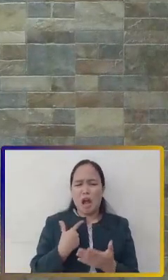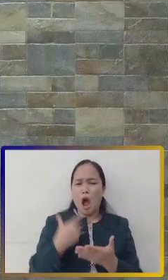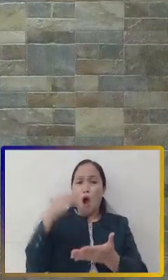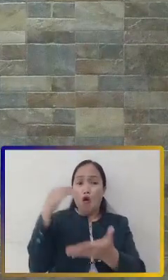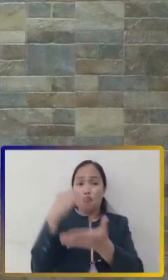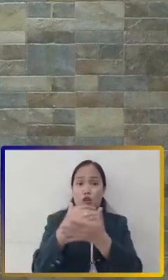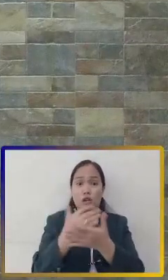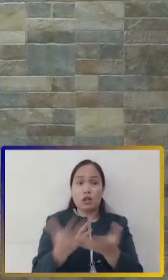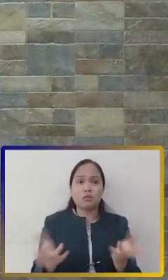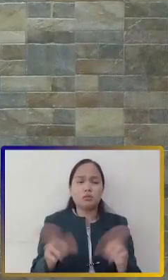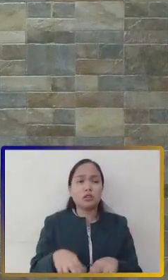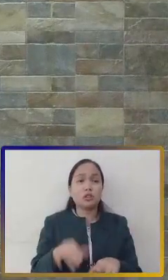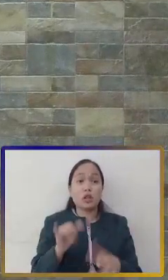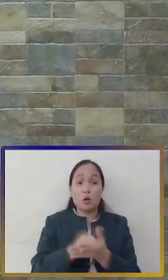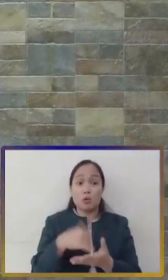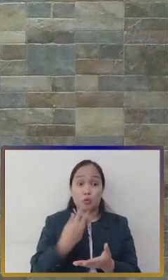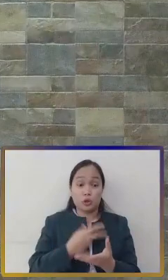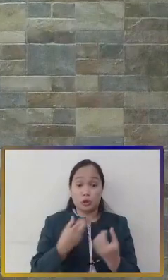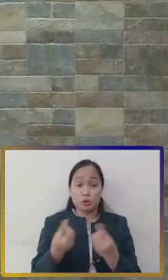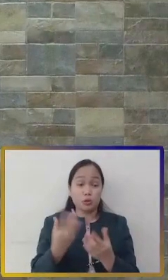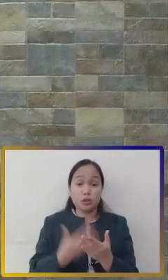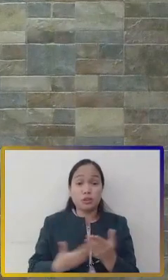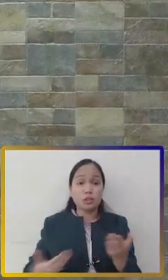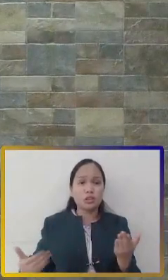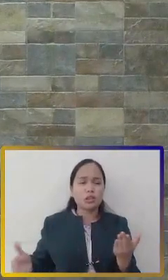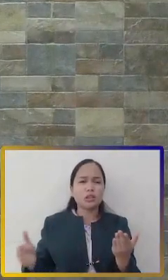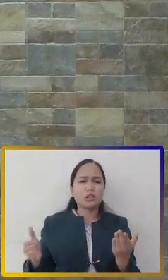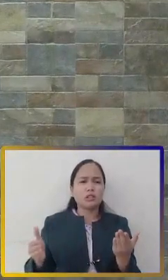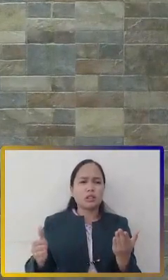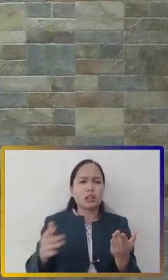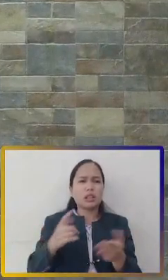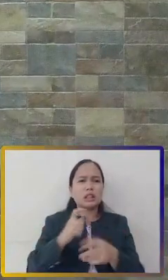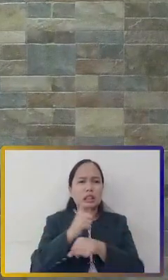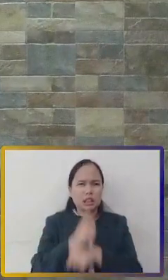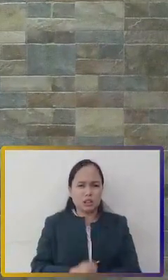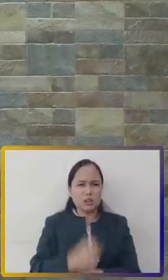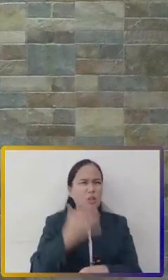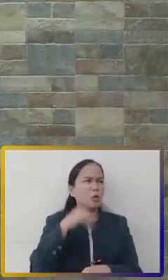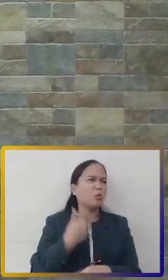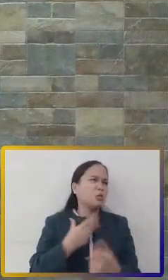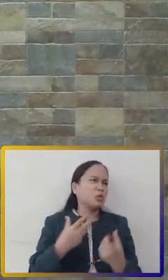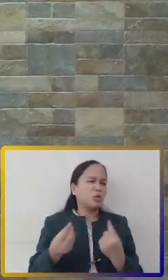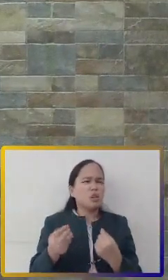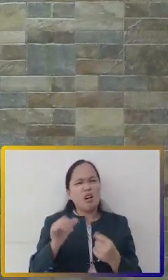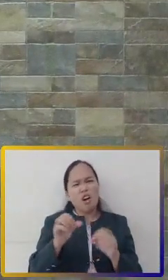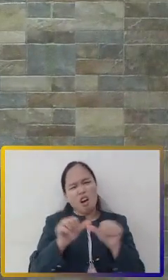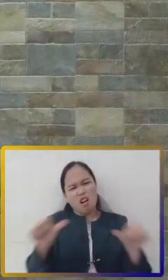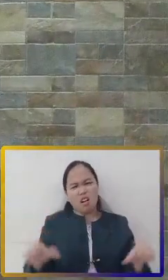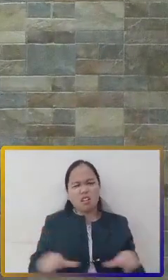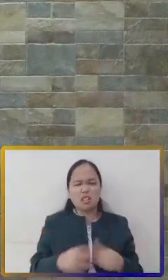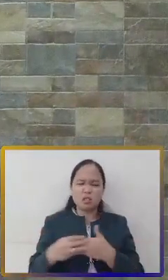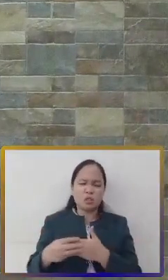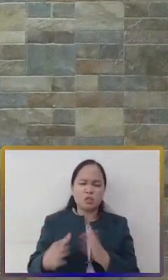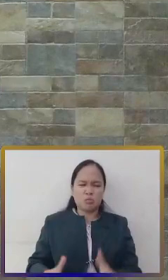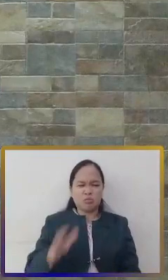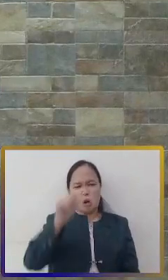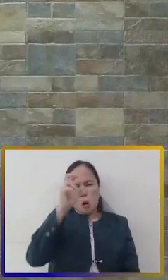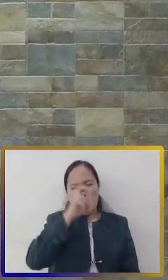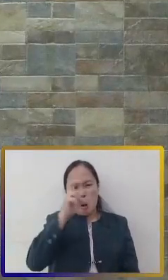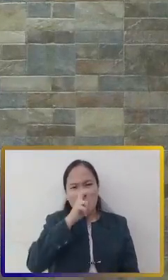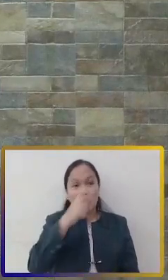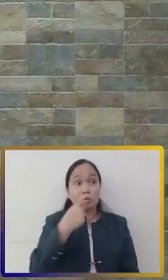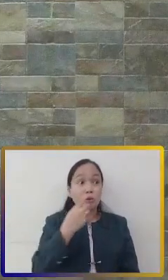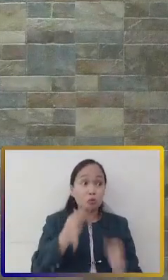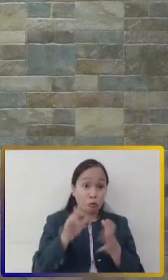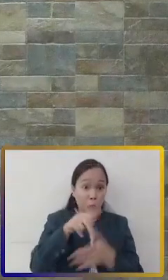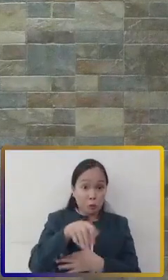Yung gagawin na lang natin yung isang bagay traditional na kaya natin ginagawa kasi ang higpit ng area leader ko eh. Alam mo naman eh, siyempre sa Bible